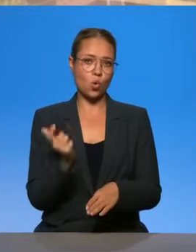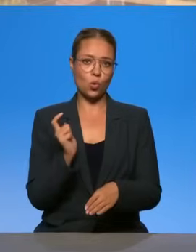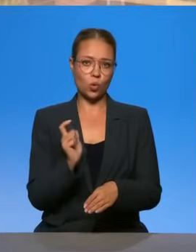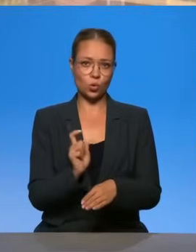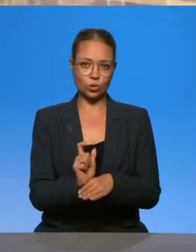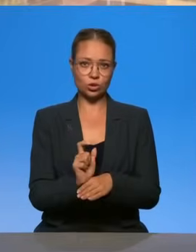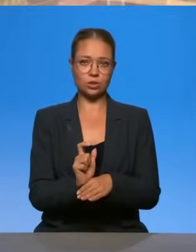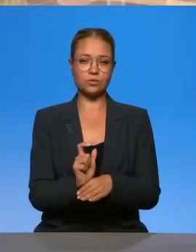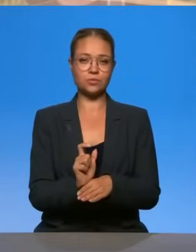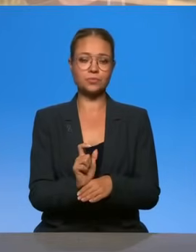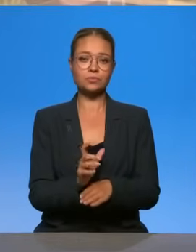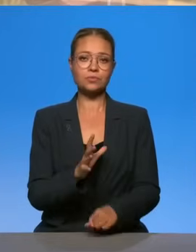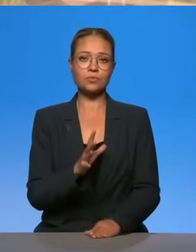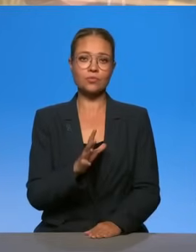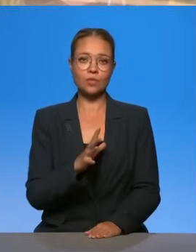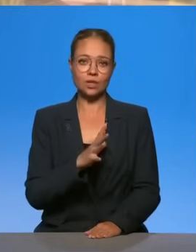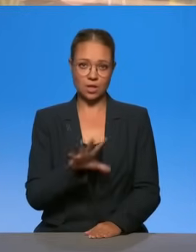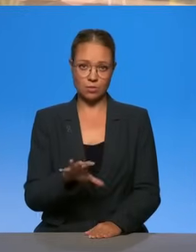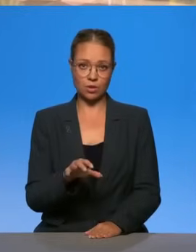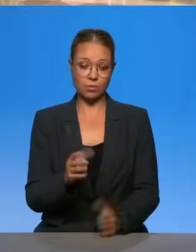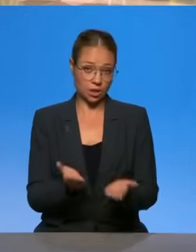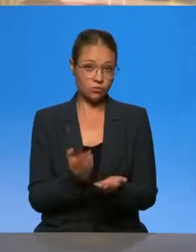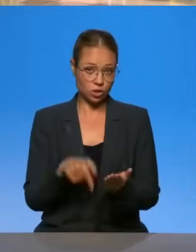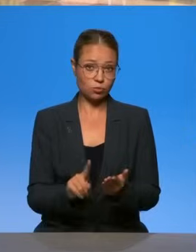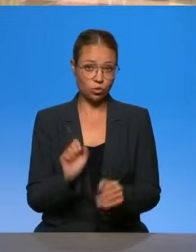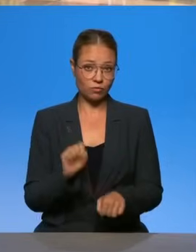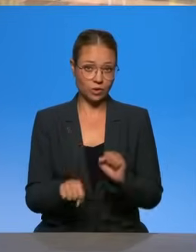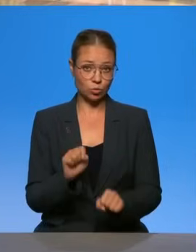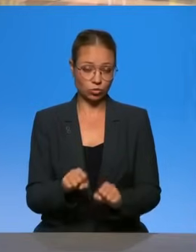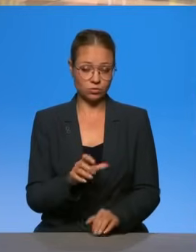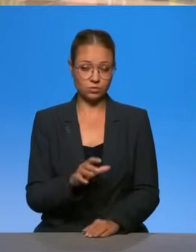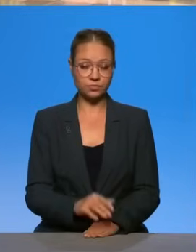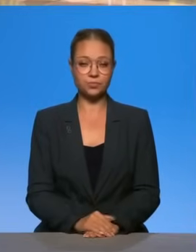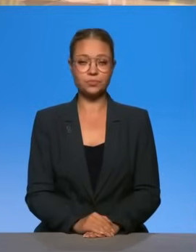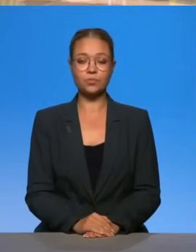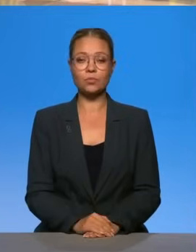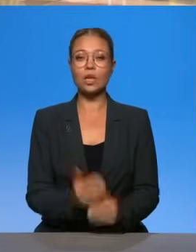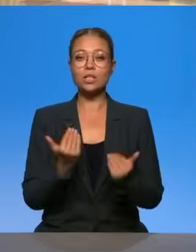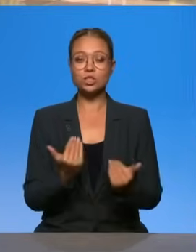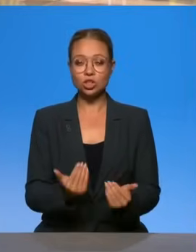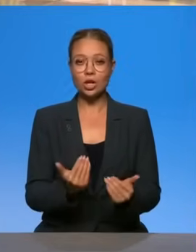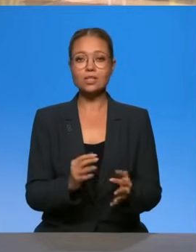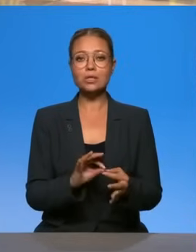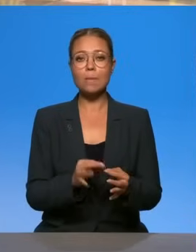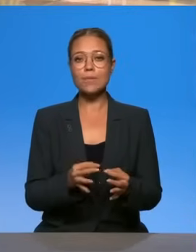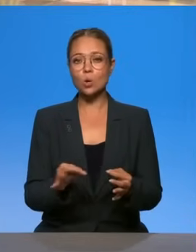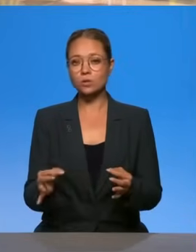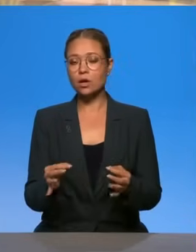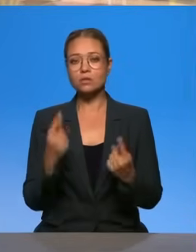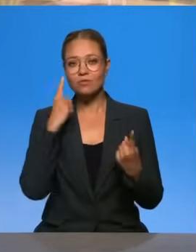ущерб, который могло бы быть. То есть это сейчас идет процесс подтверждения данных.